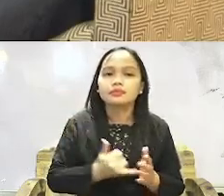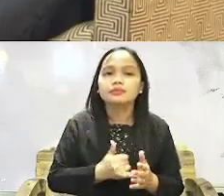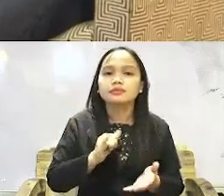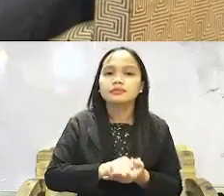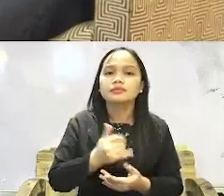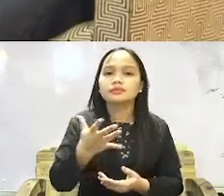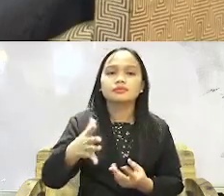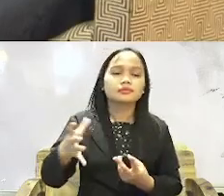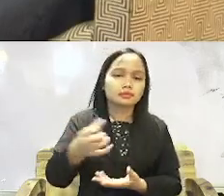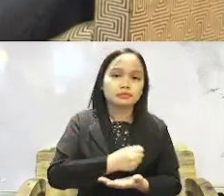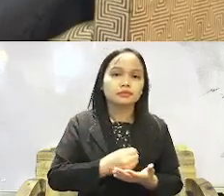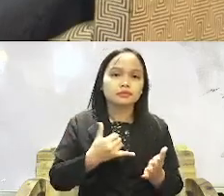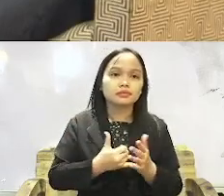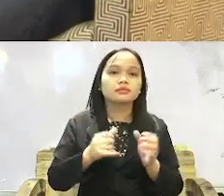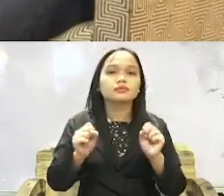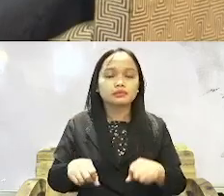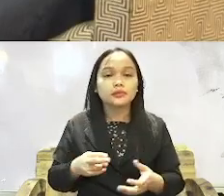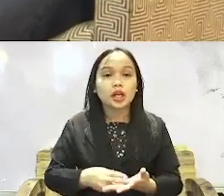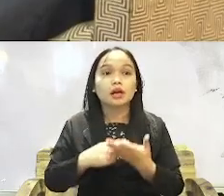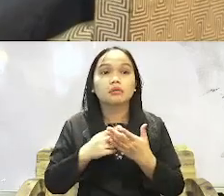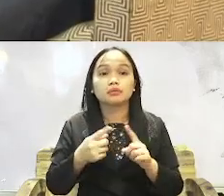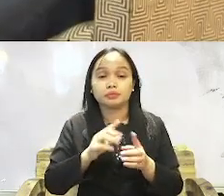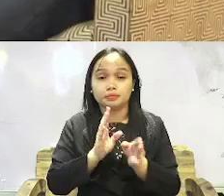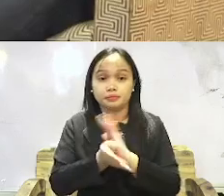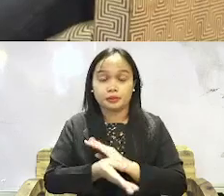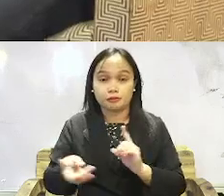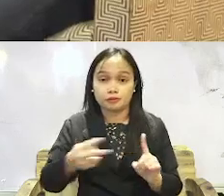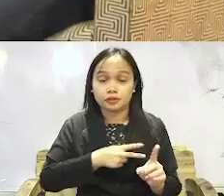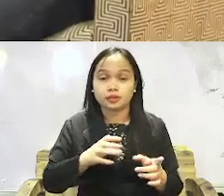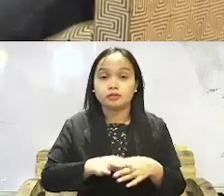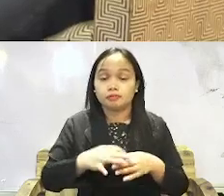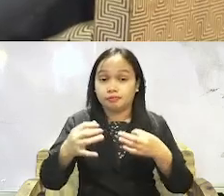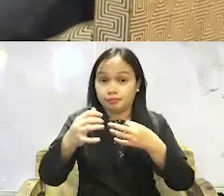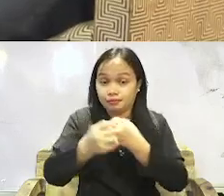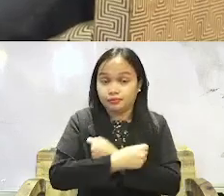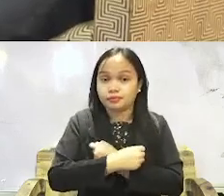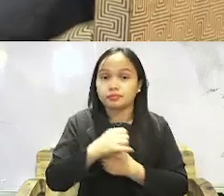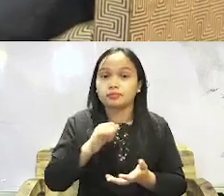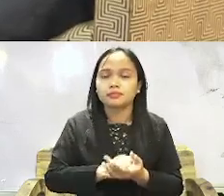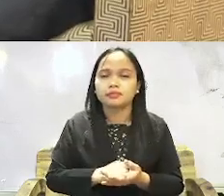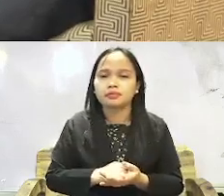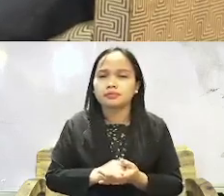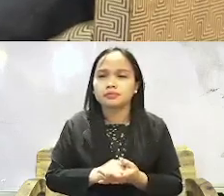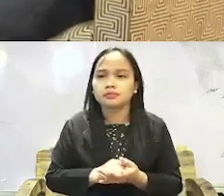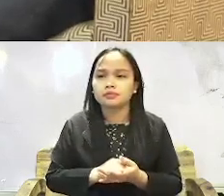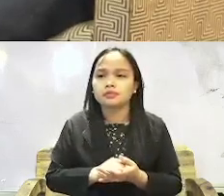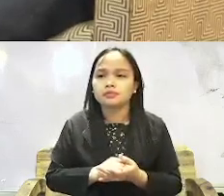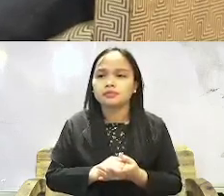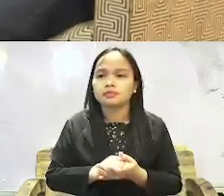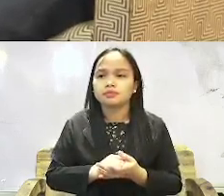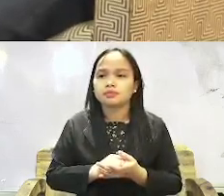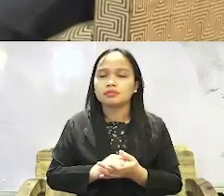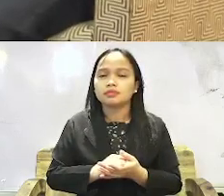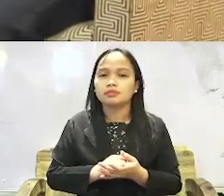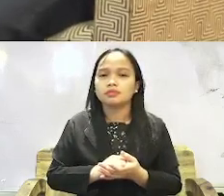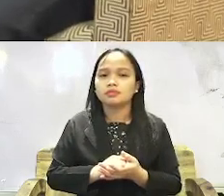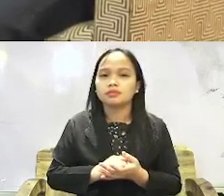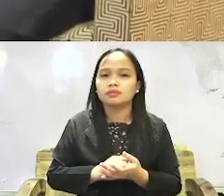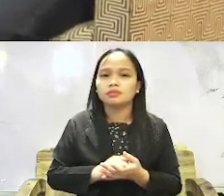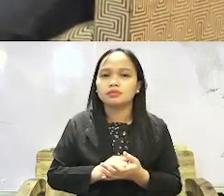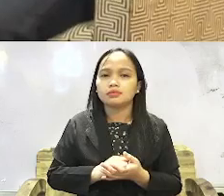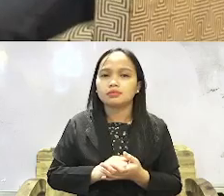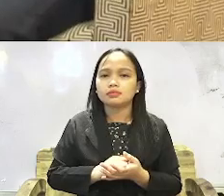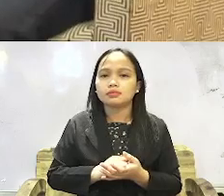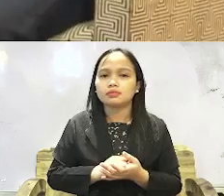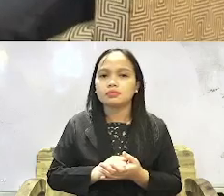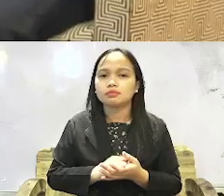kuhanin mo para iahon ka dyan sa pagiging biktima ng pagmamahal ng mundo at mapunta ka sa tamang direksyon ng pagmamahal. Amen. Yung mapalapit ka sa